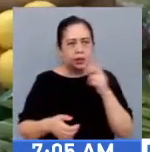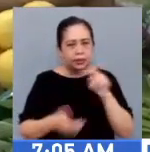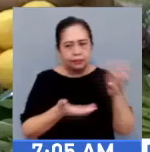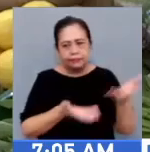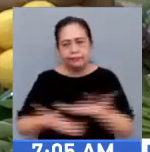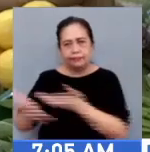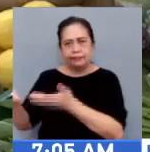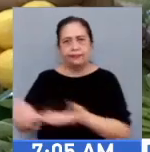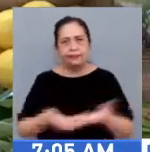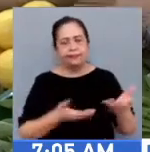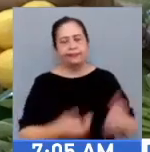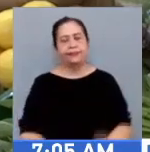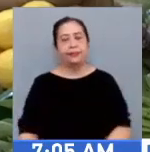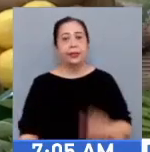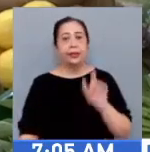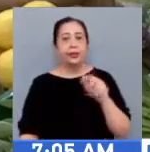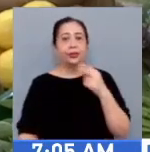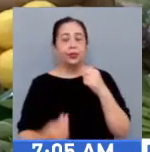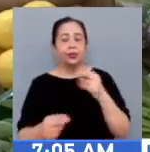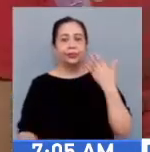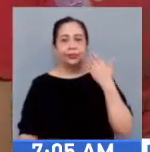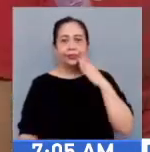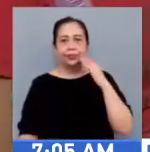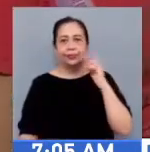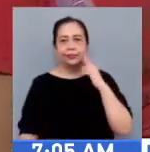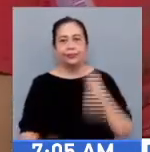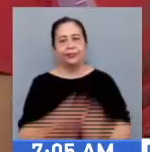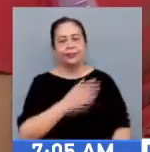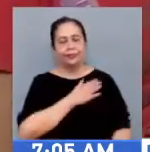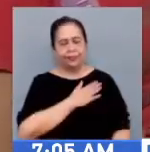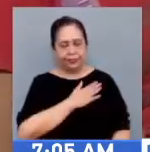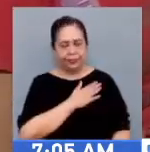balita. Bernadette Reyes, Buong Puso para sa Pilipino.